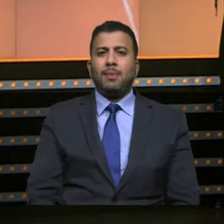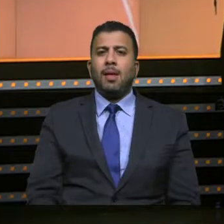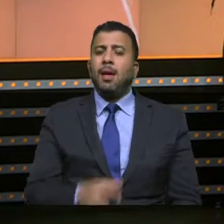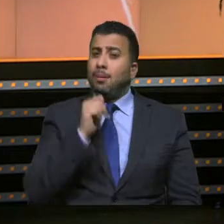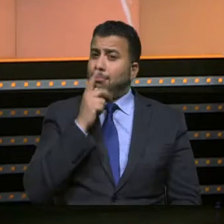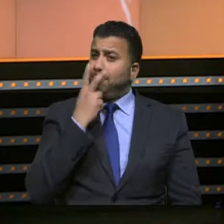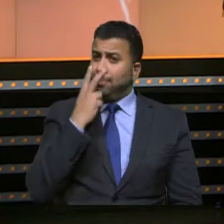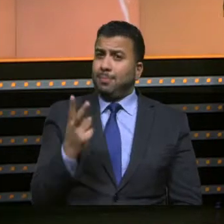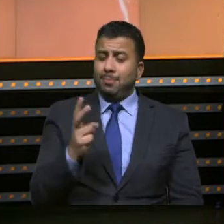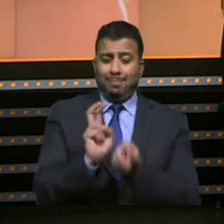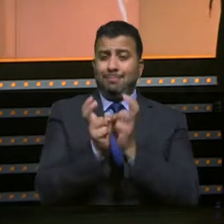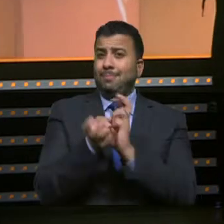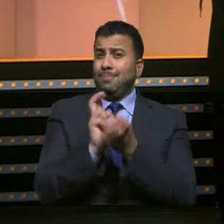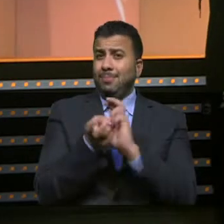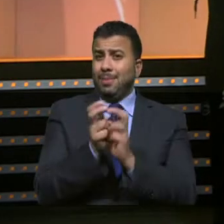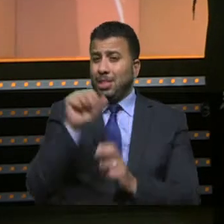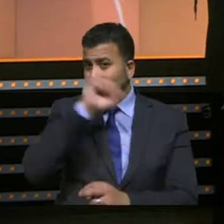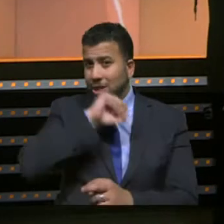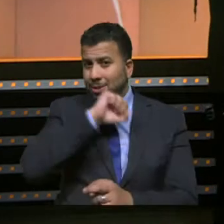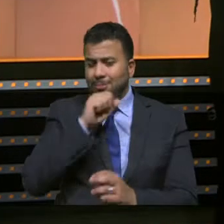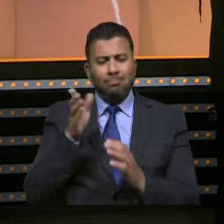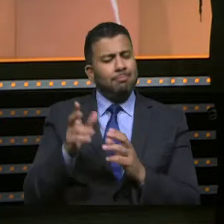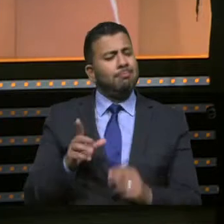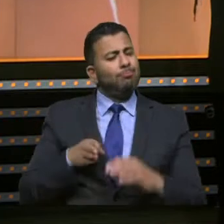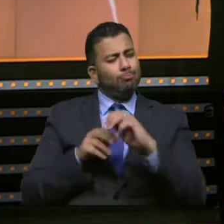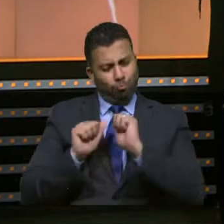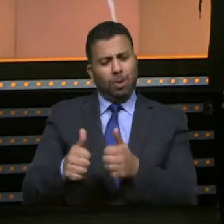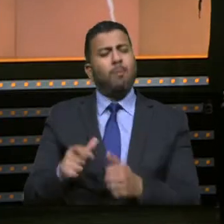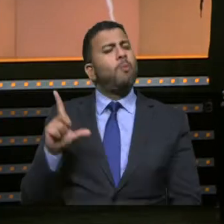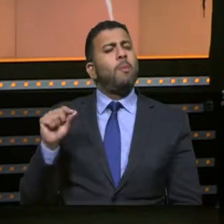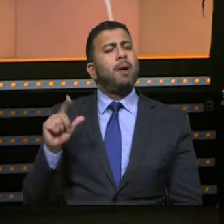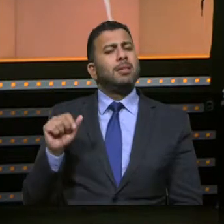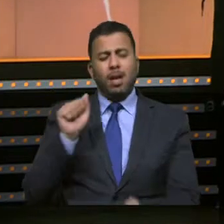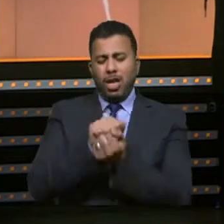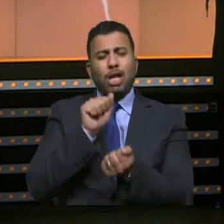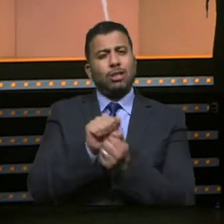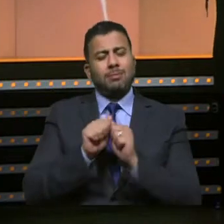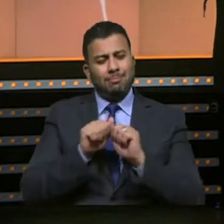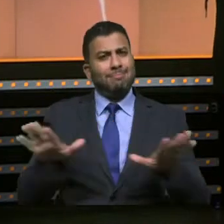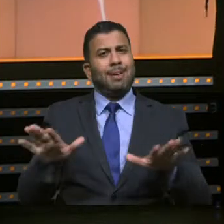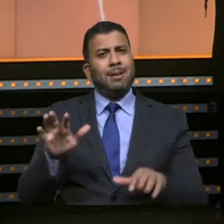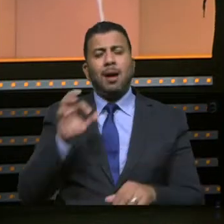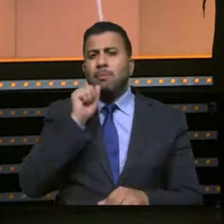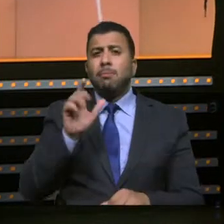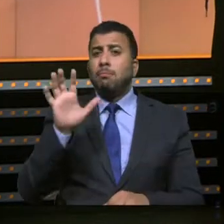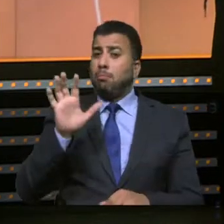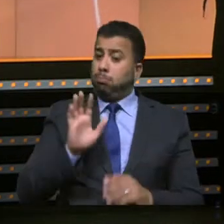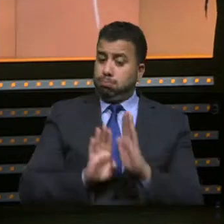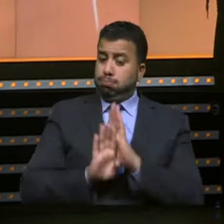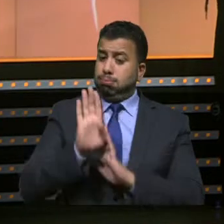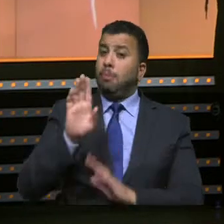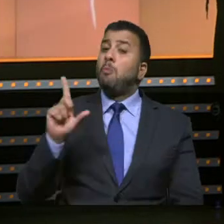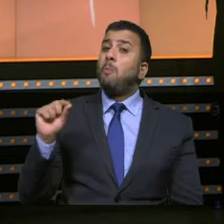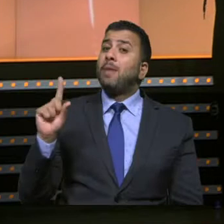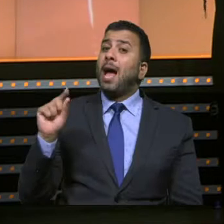هذا ويشهد معرض الشارقة الدولي للكتاب مشاركة مميزة من دور النشر الآسيوية التي احتلت مكاناً